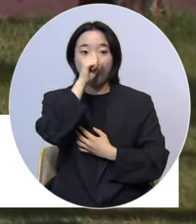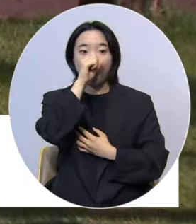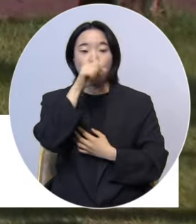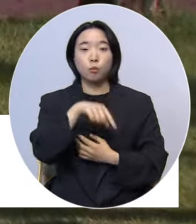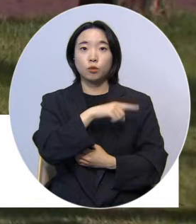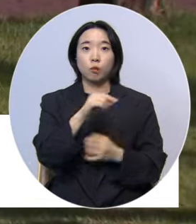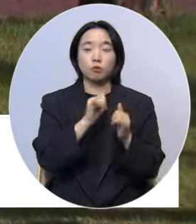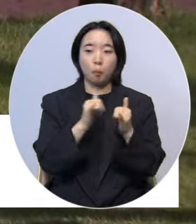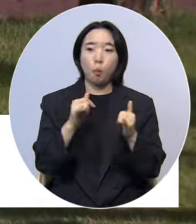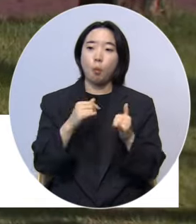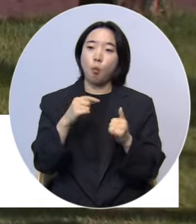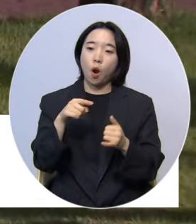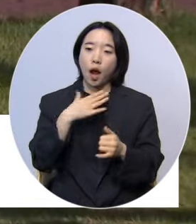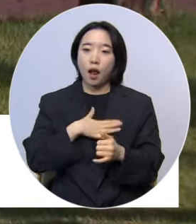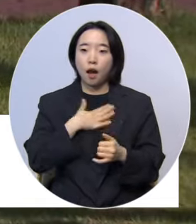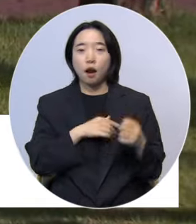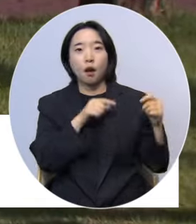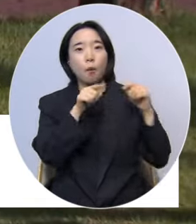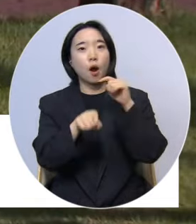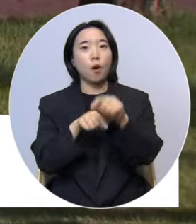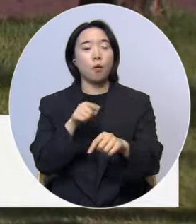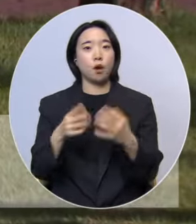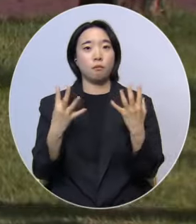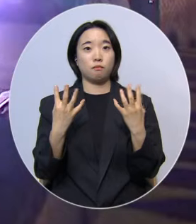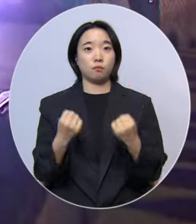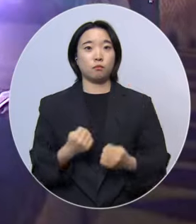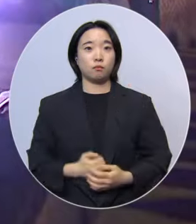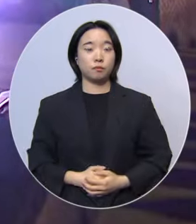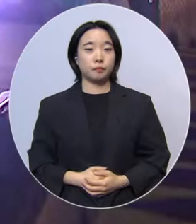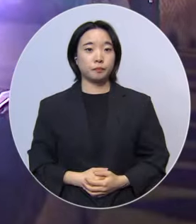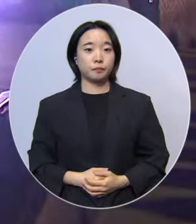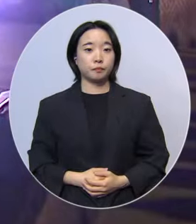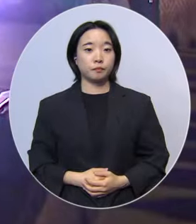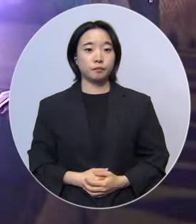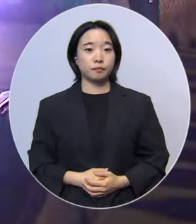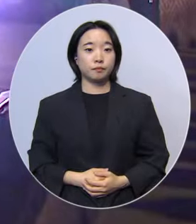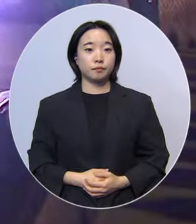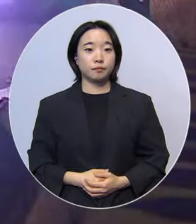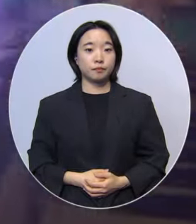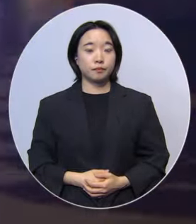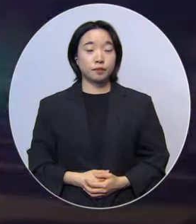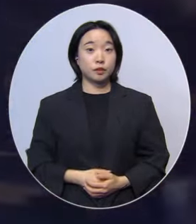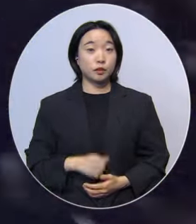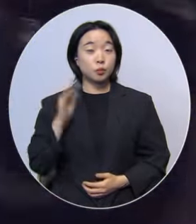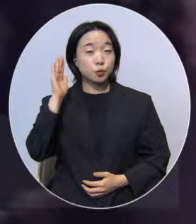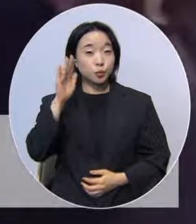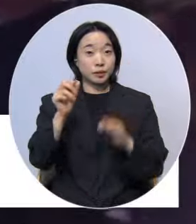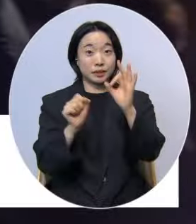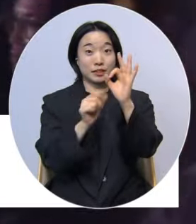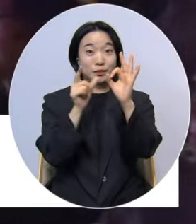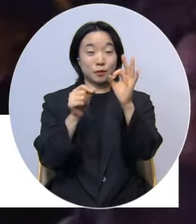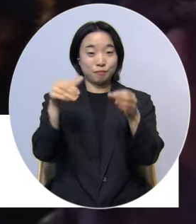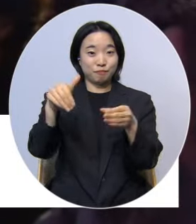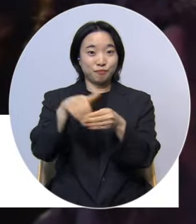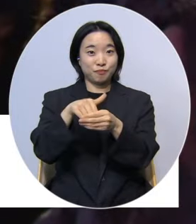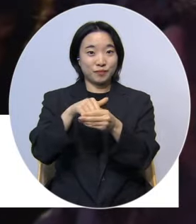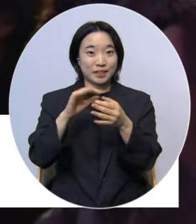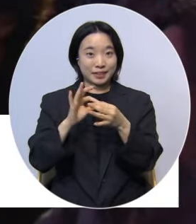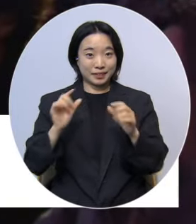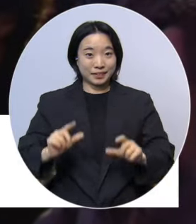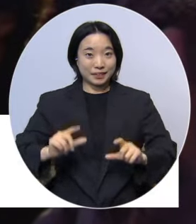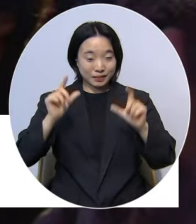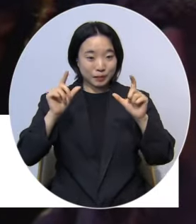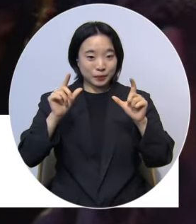그만 역시 사람들이 오더라고 이어 장관은 10월 문화의달 개막 시계 열리는 춘의 도시